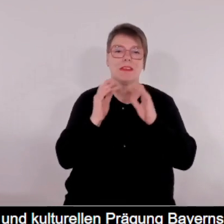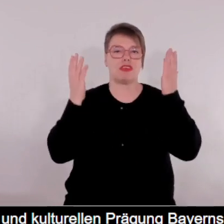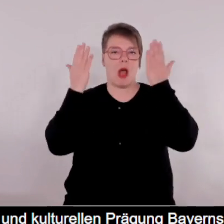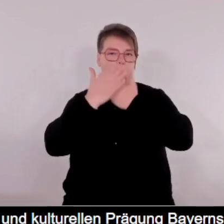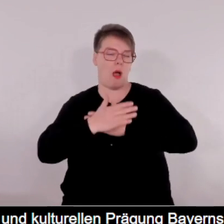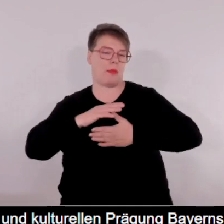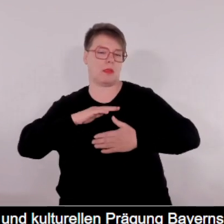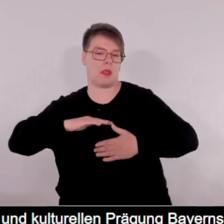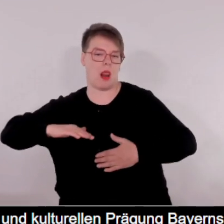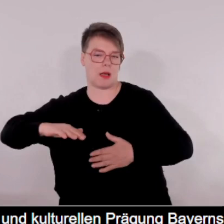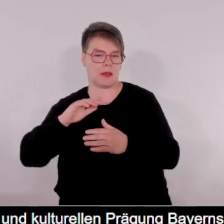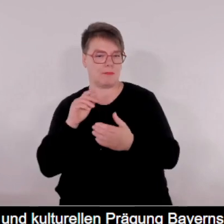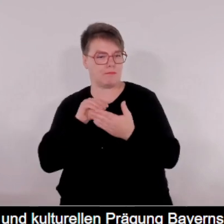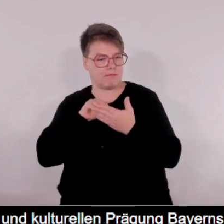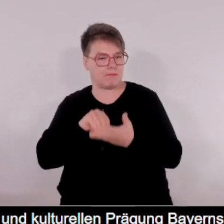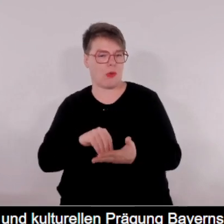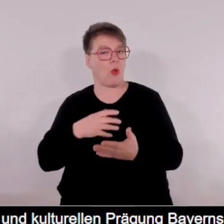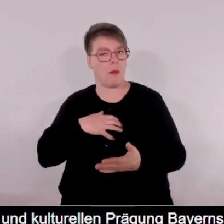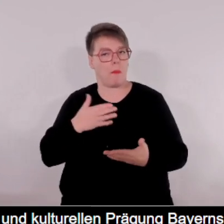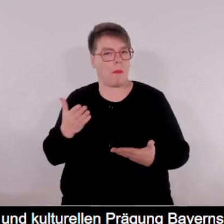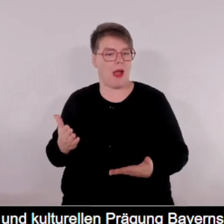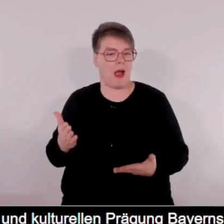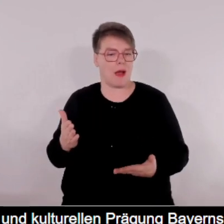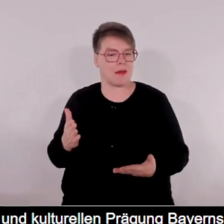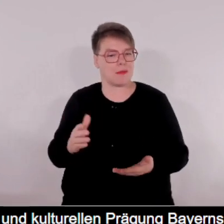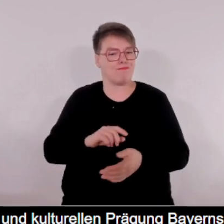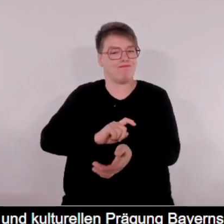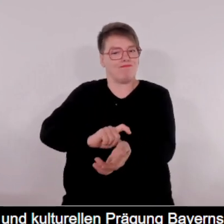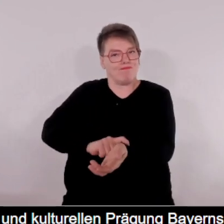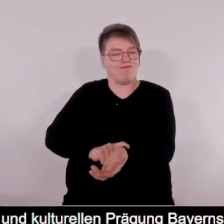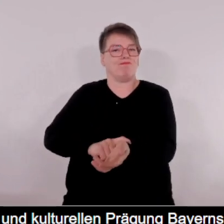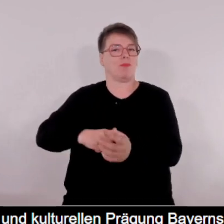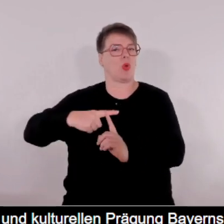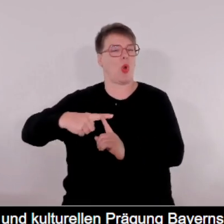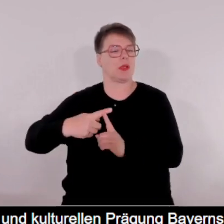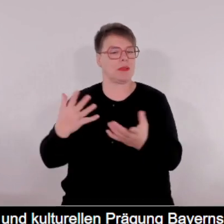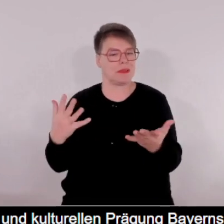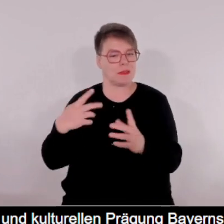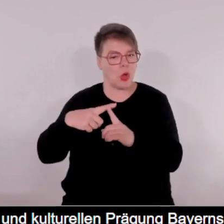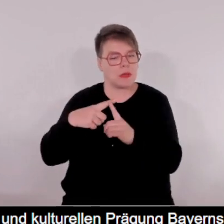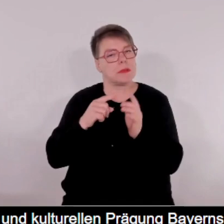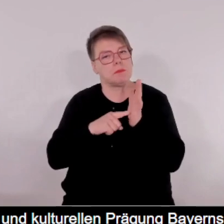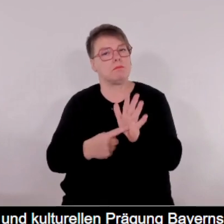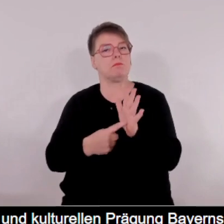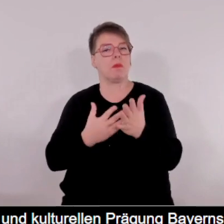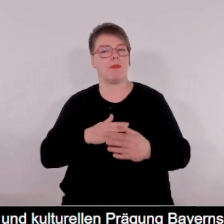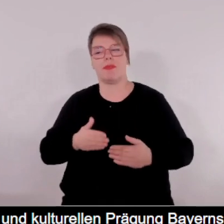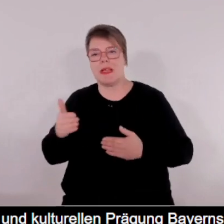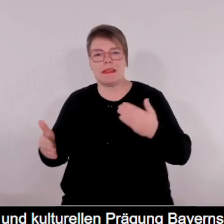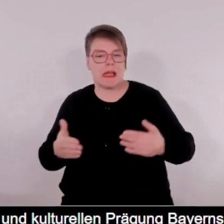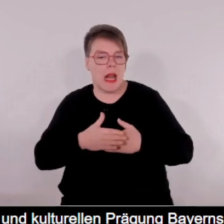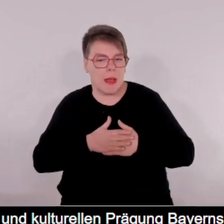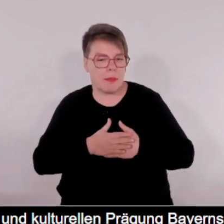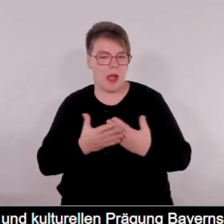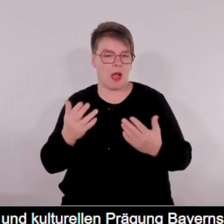-abendländische Wertekanon oder man könnte auch sagen der biblisch-christliche Blick auf den Menschen, der ja nichts vollständig Exklusives ist, sondern ganz